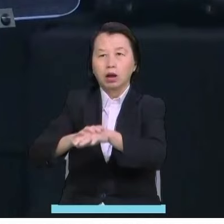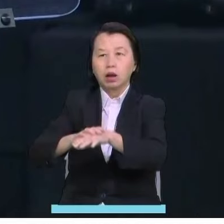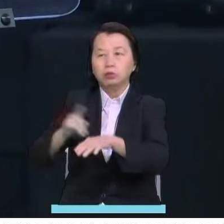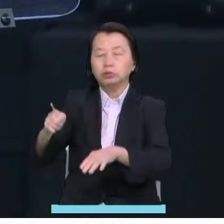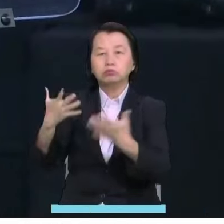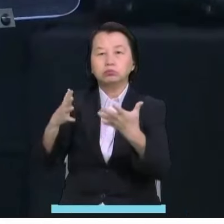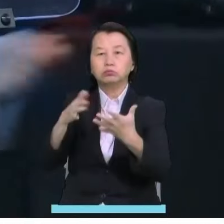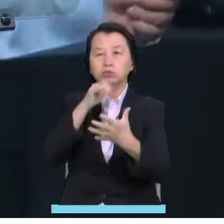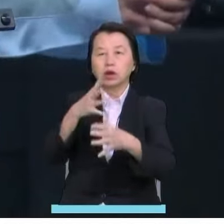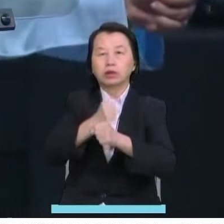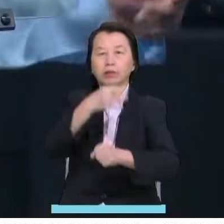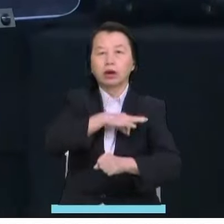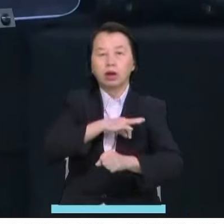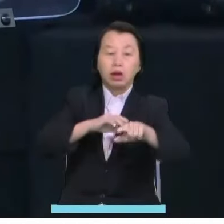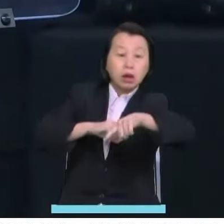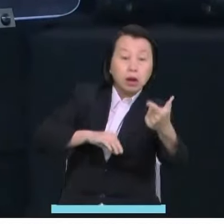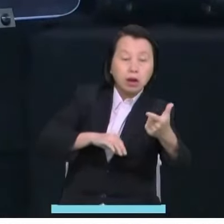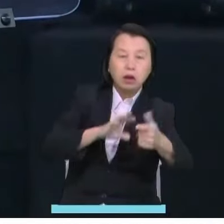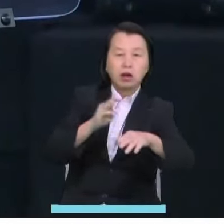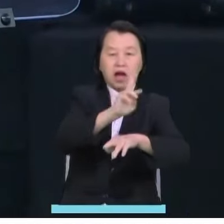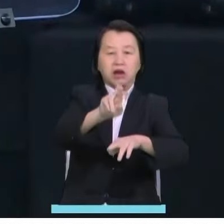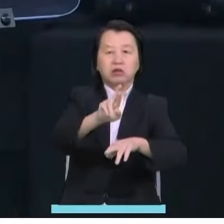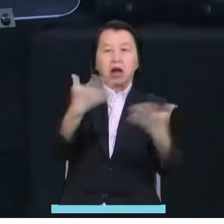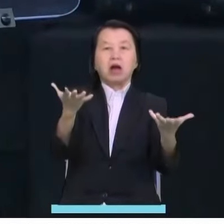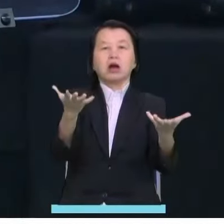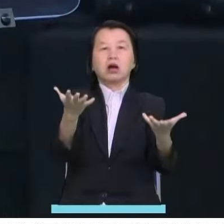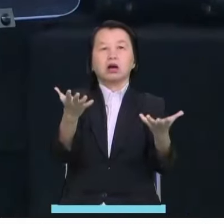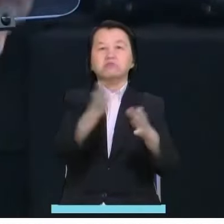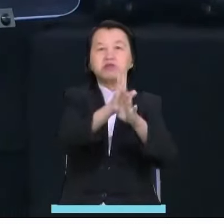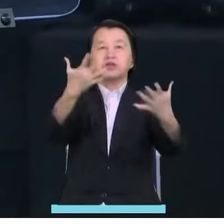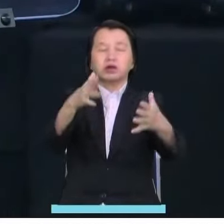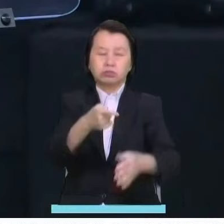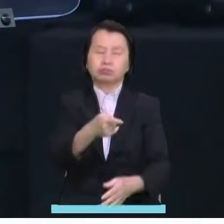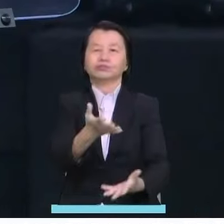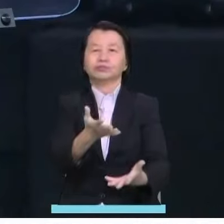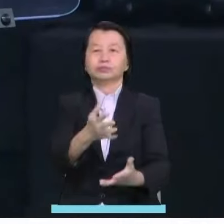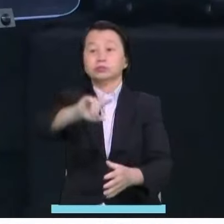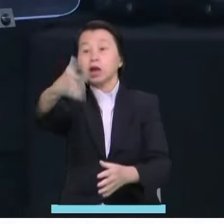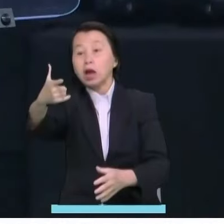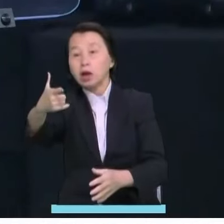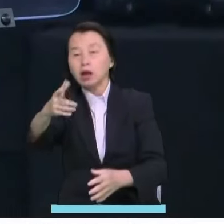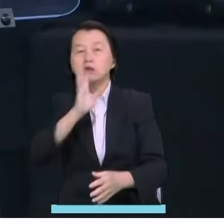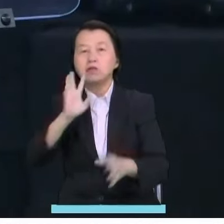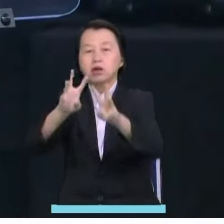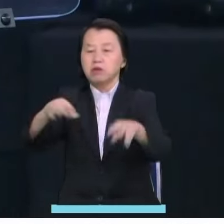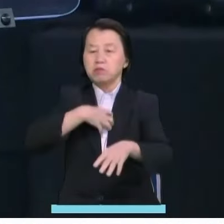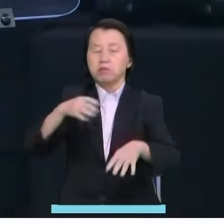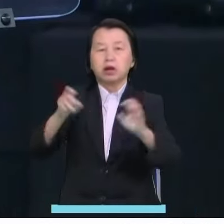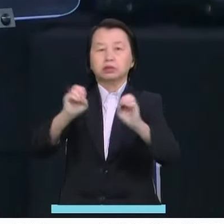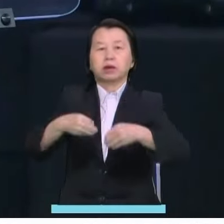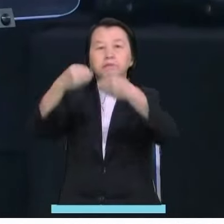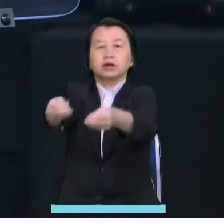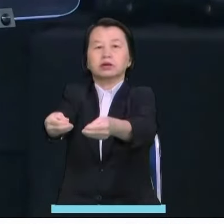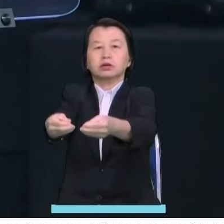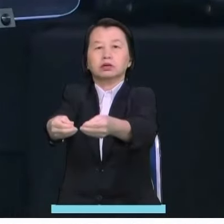habuan. Ada satu kelompok, agama aku tidak diberi pembelaan. Main satu tempat lagi, wilayah aku tidak